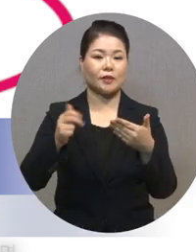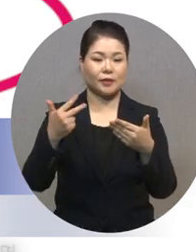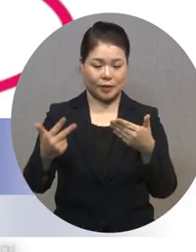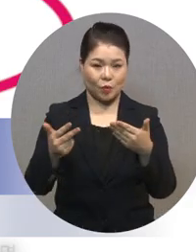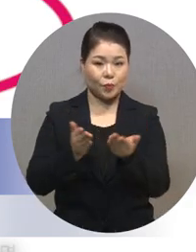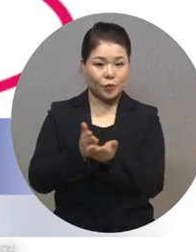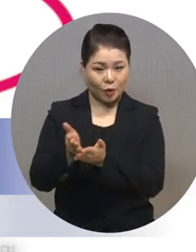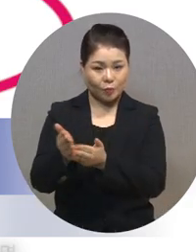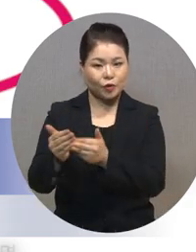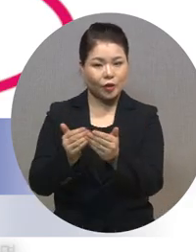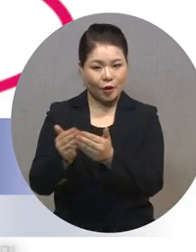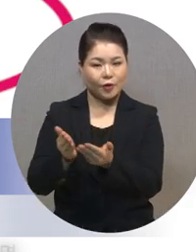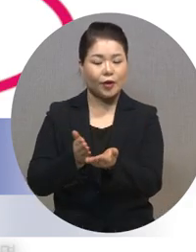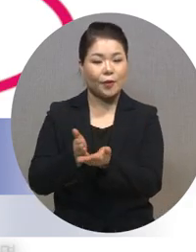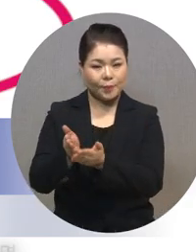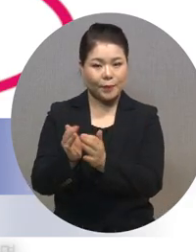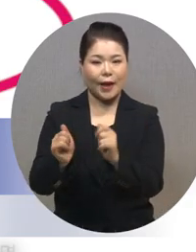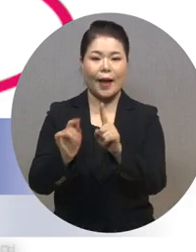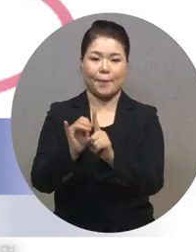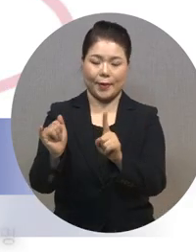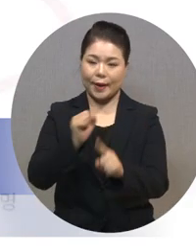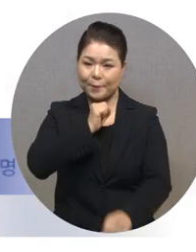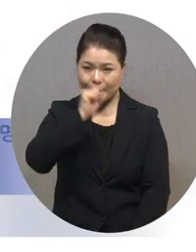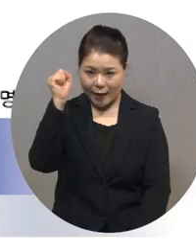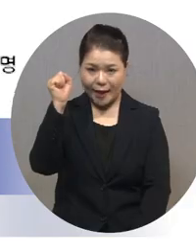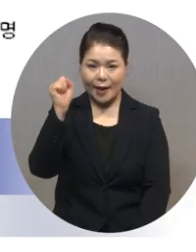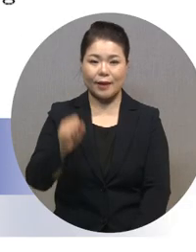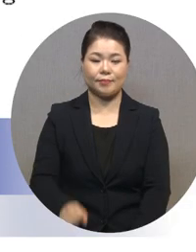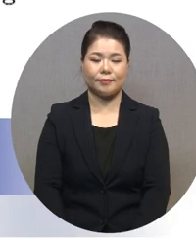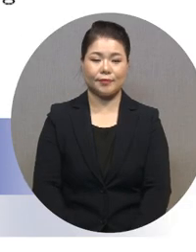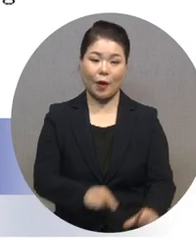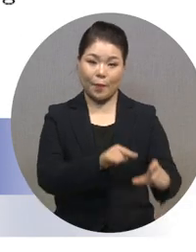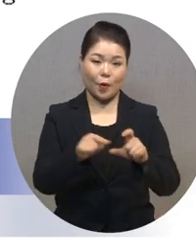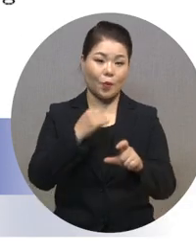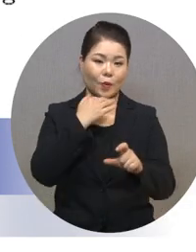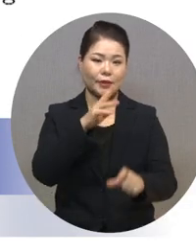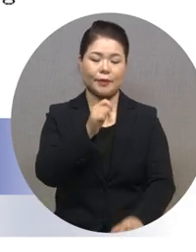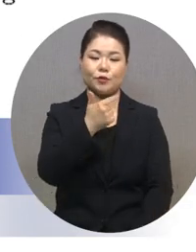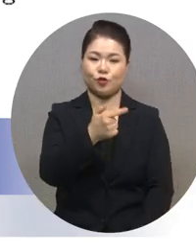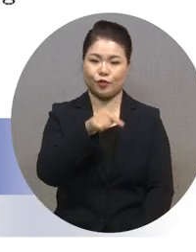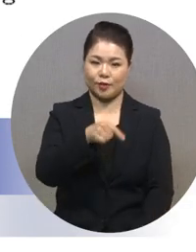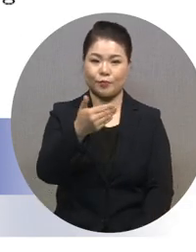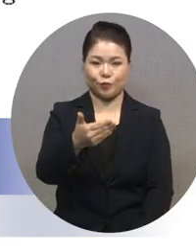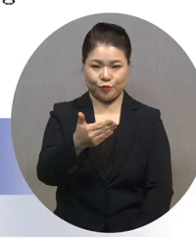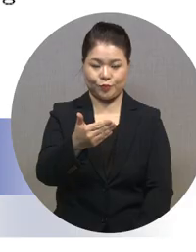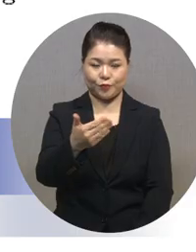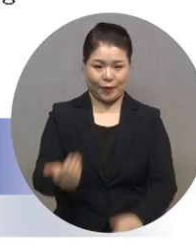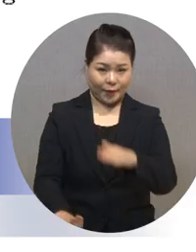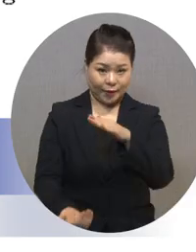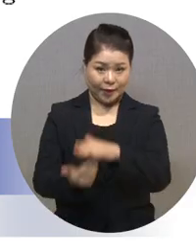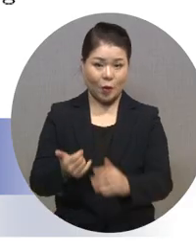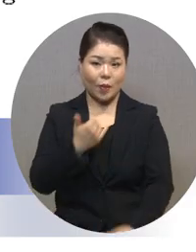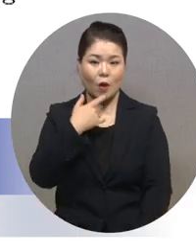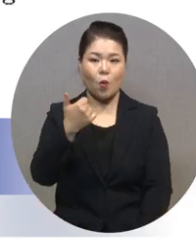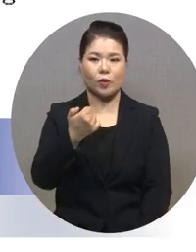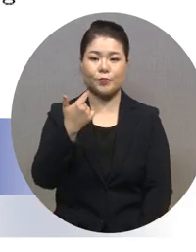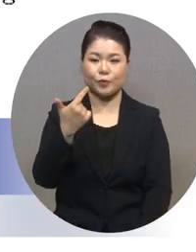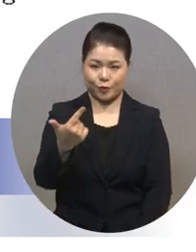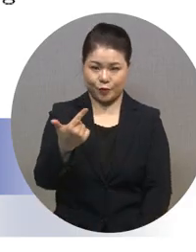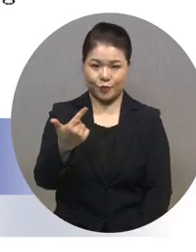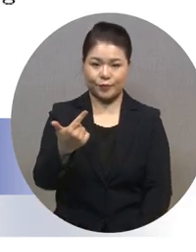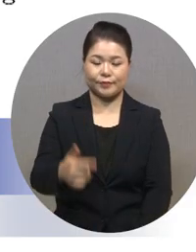전문 경력관 한 명이 최종 합격했고이 평균 연령은 36.93 최고령자는